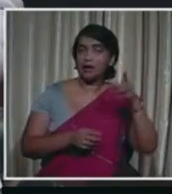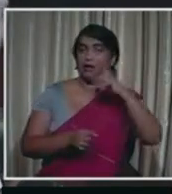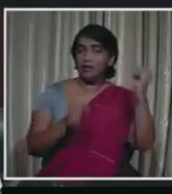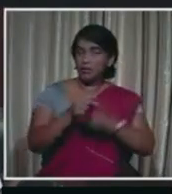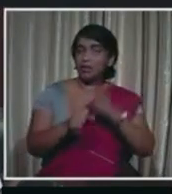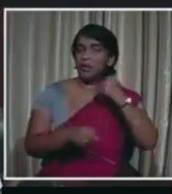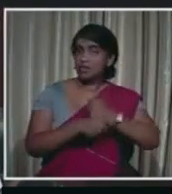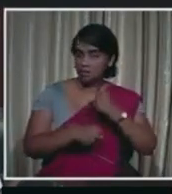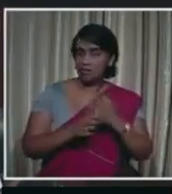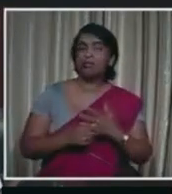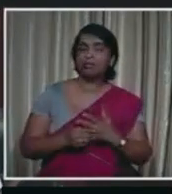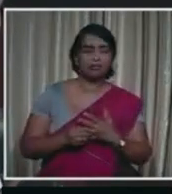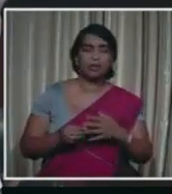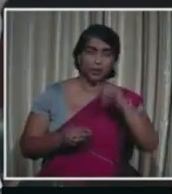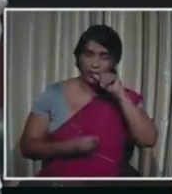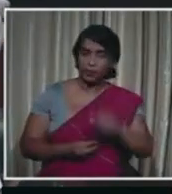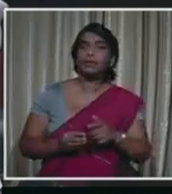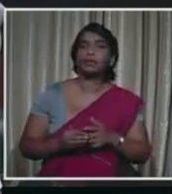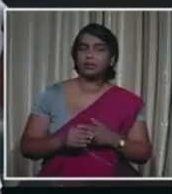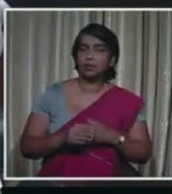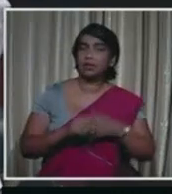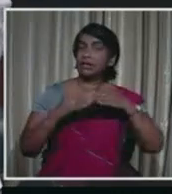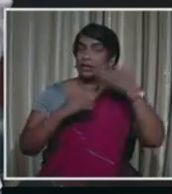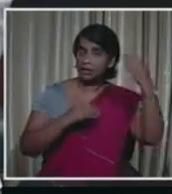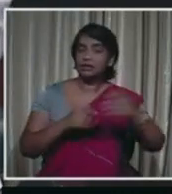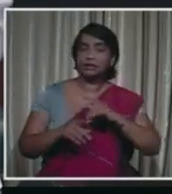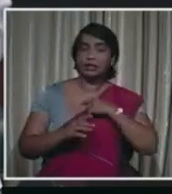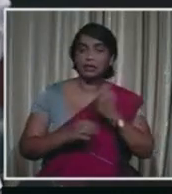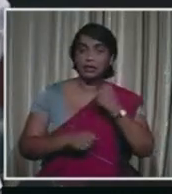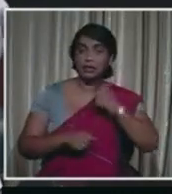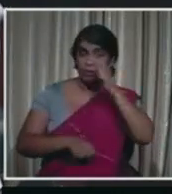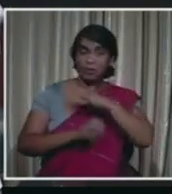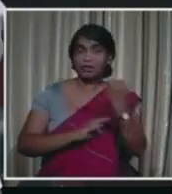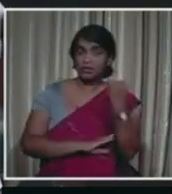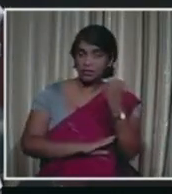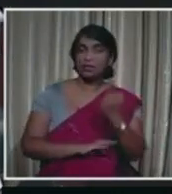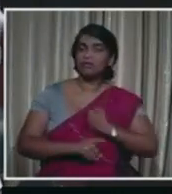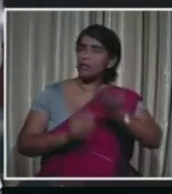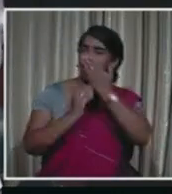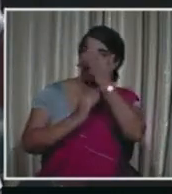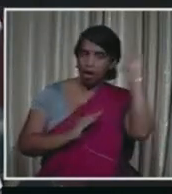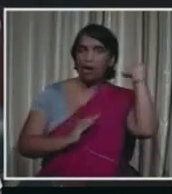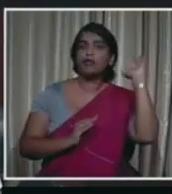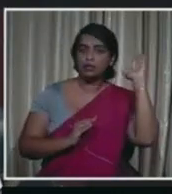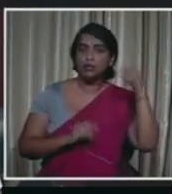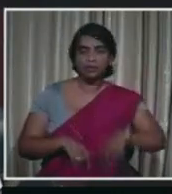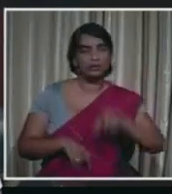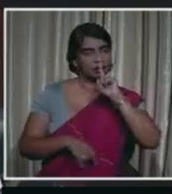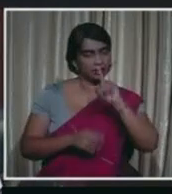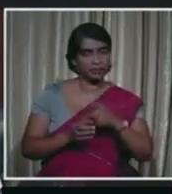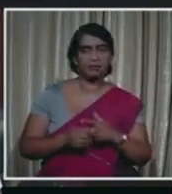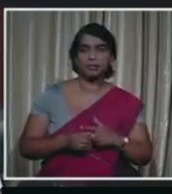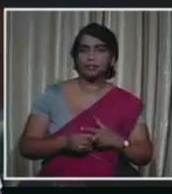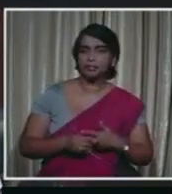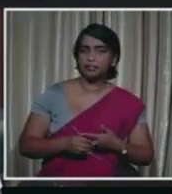මරු ආණ්ඩුව අපි අනිවාර්යෙන්ම ඉදිරියේදී ජන බලයෙන් ජන සවියෙන් පළවා හරිනවා කියන එකත් මම මේ අවස්ථාවේ කියන්න